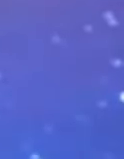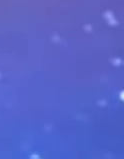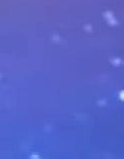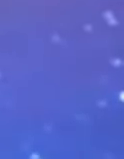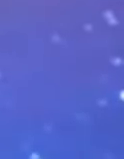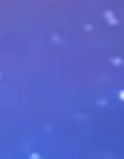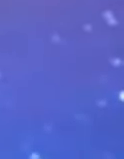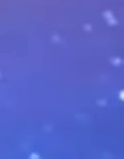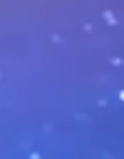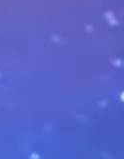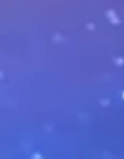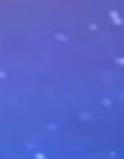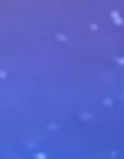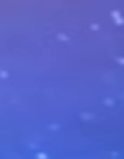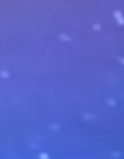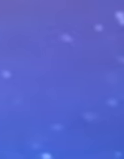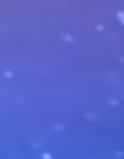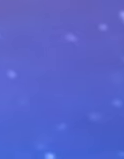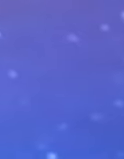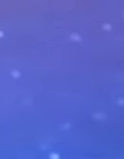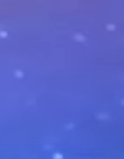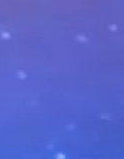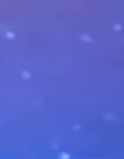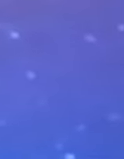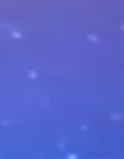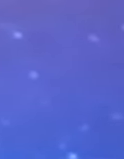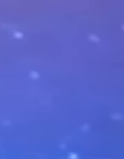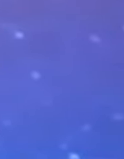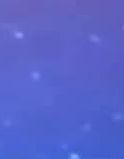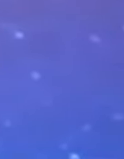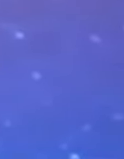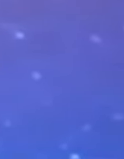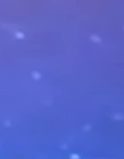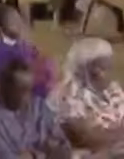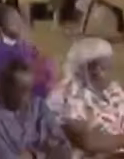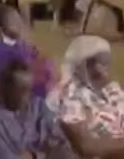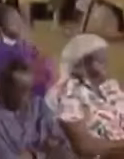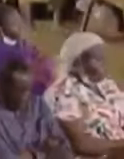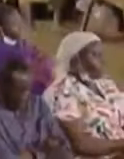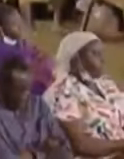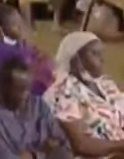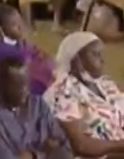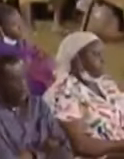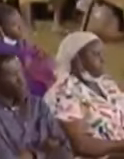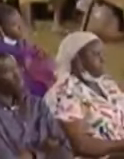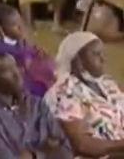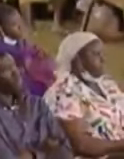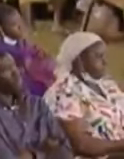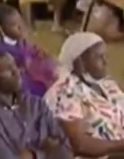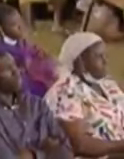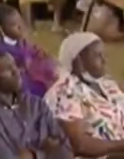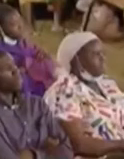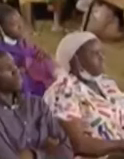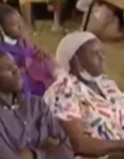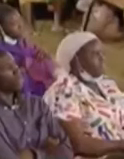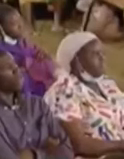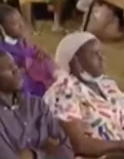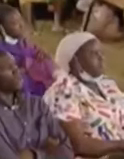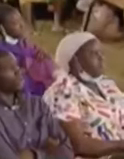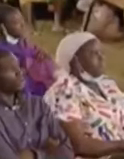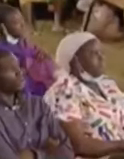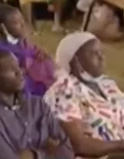est impur rien d'impur ne va V dans votre vie V dans votre